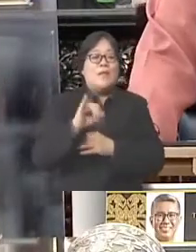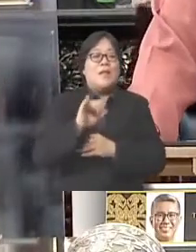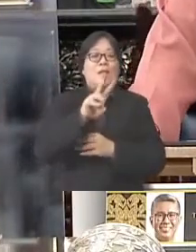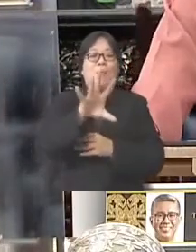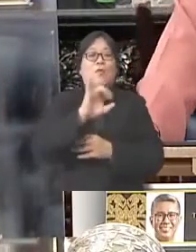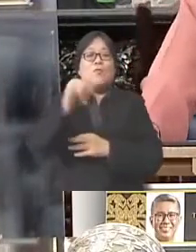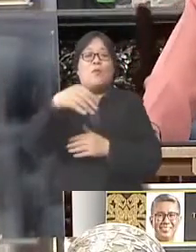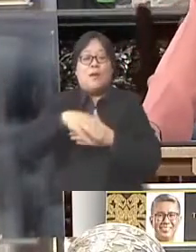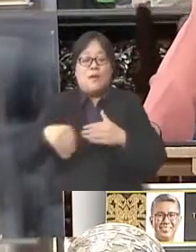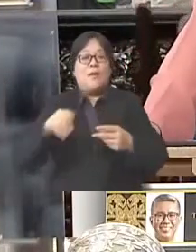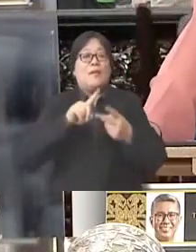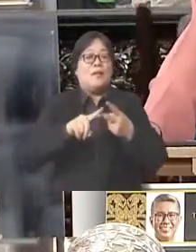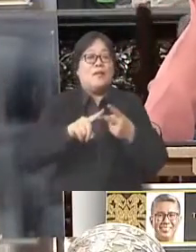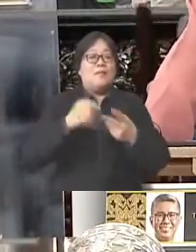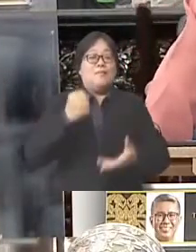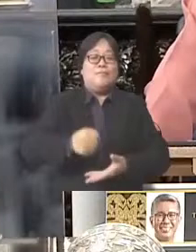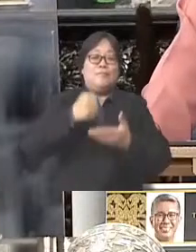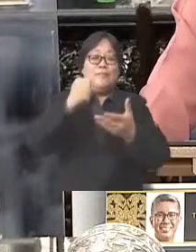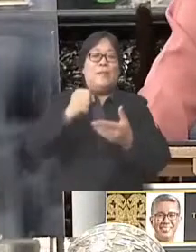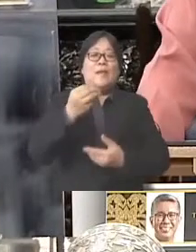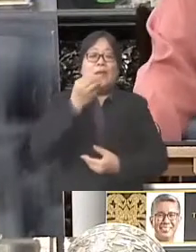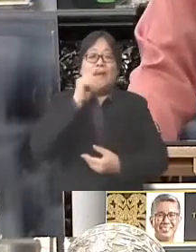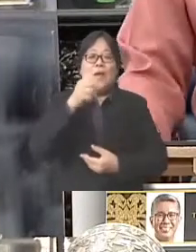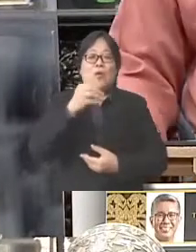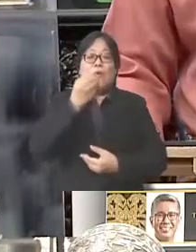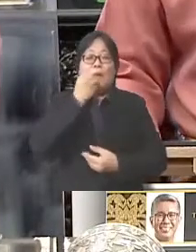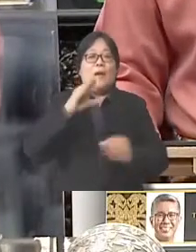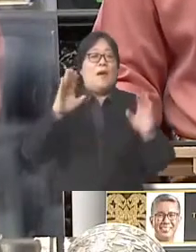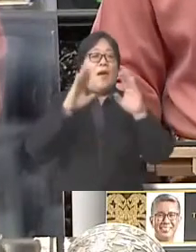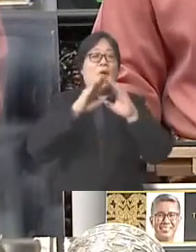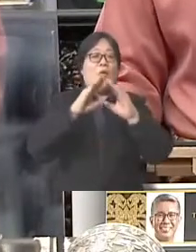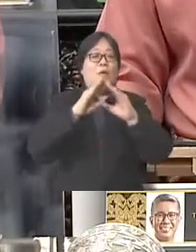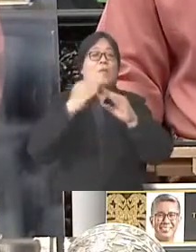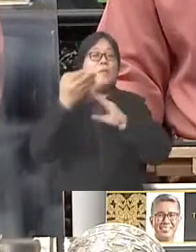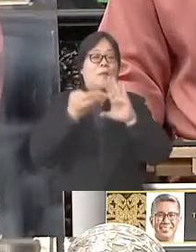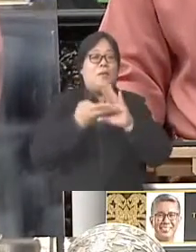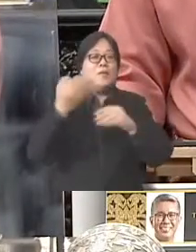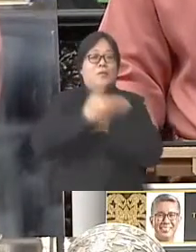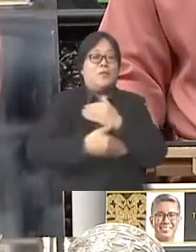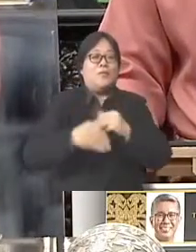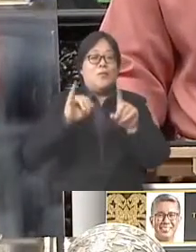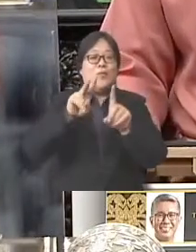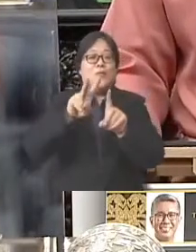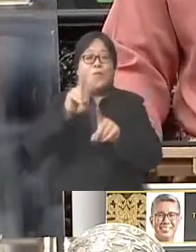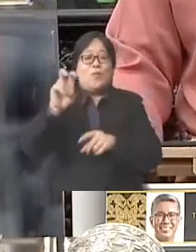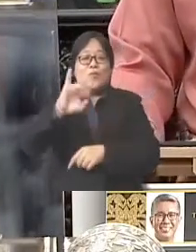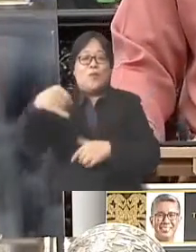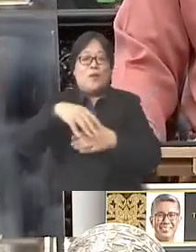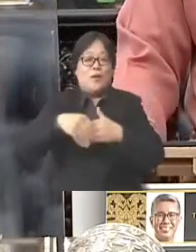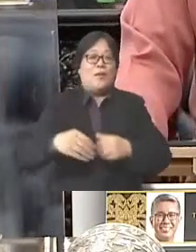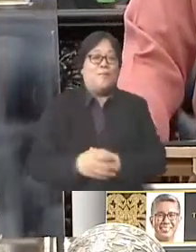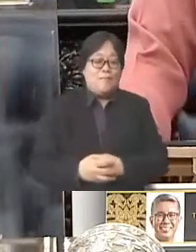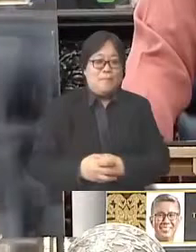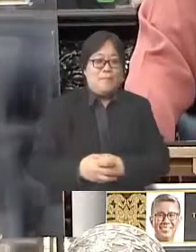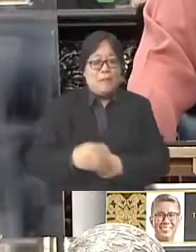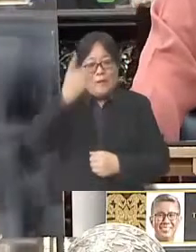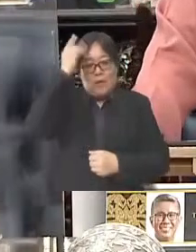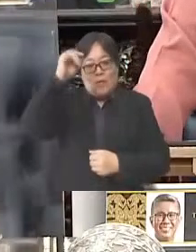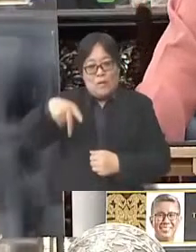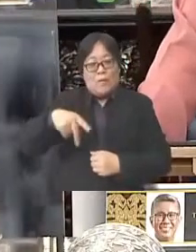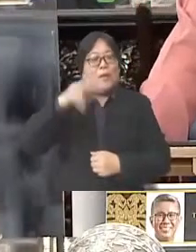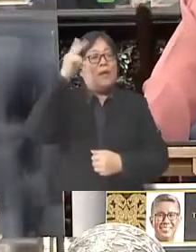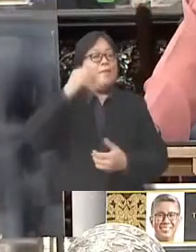500000000 lengket dana-dana pembiayaan rumah kanan oleh bank berjumlah 200 juta Raja Jatuh ini betul